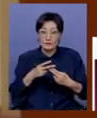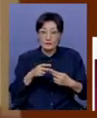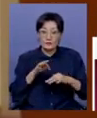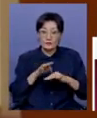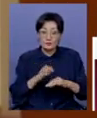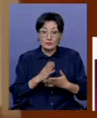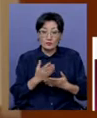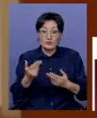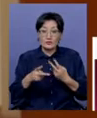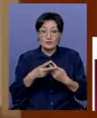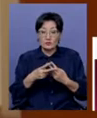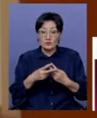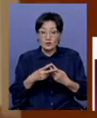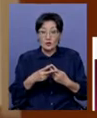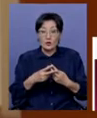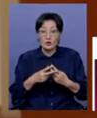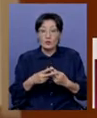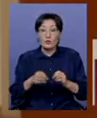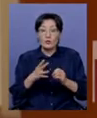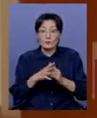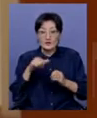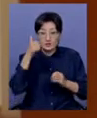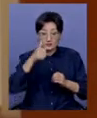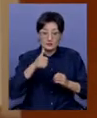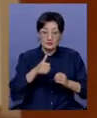Олар сотталған 15 жылға.